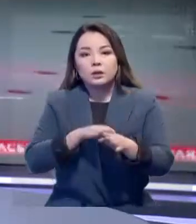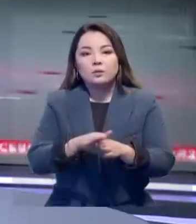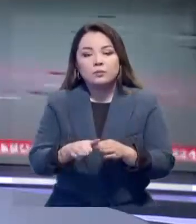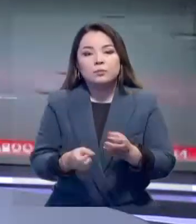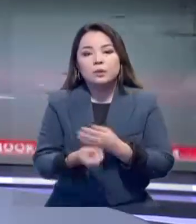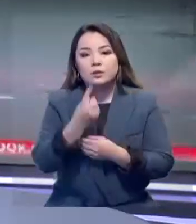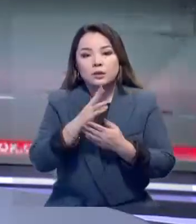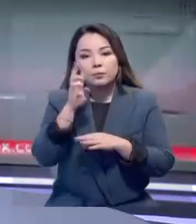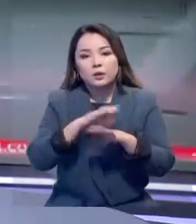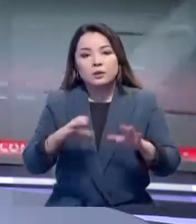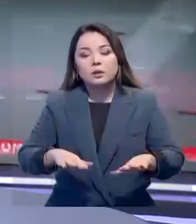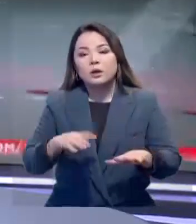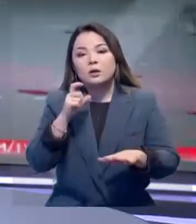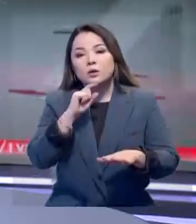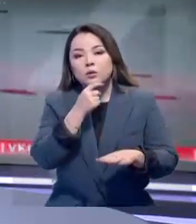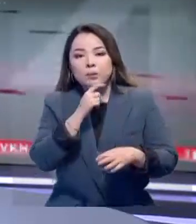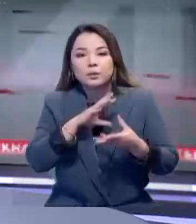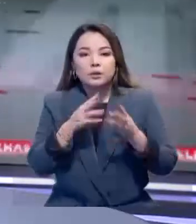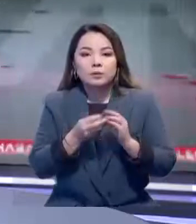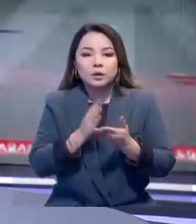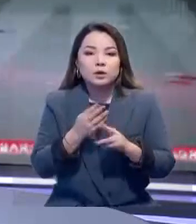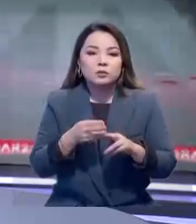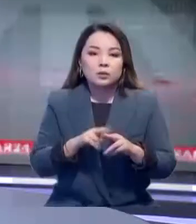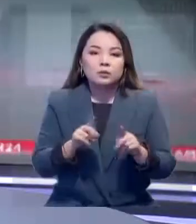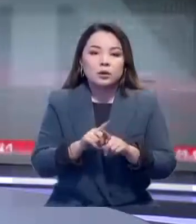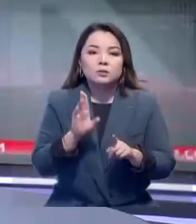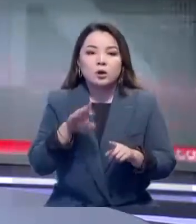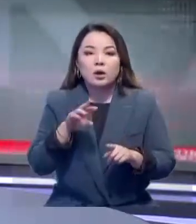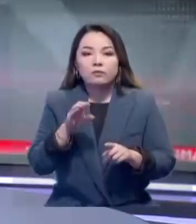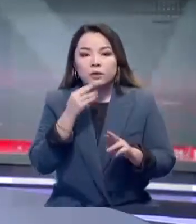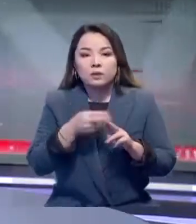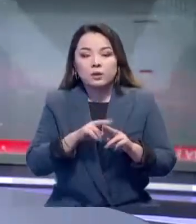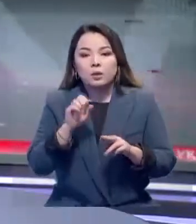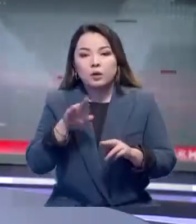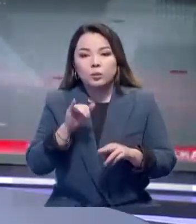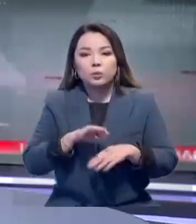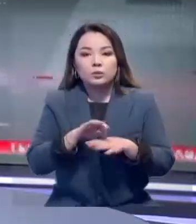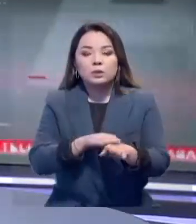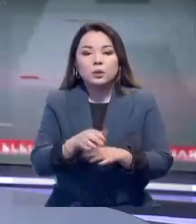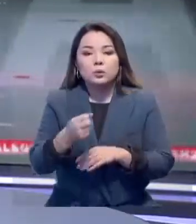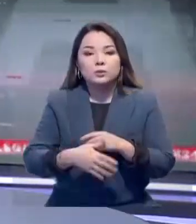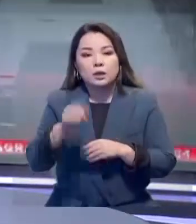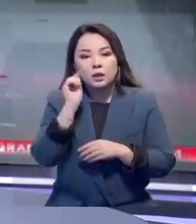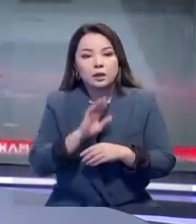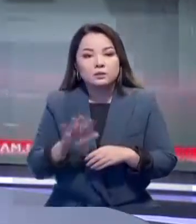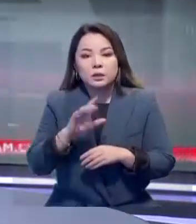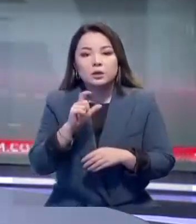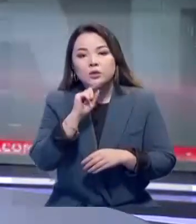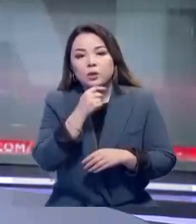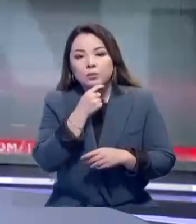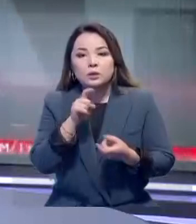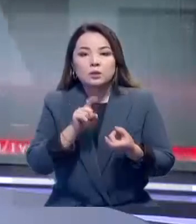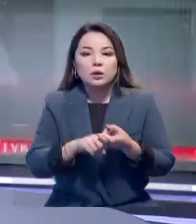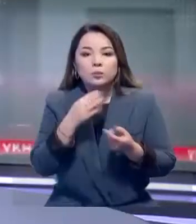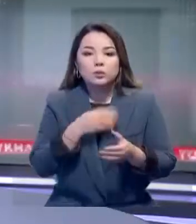Әрі мемлекеттерінің экономикасы мығым болады. Бұл туралы бүгін Қасым Жомарт Тоқаев Бакуде өткен Орталық Азия елдерінің экономикасына